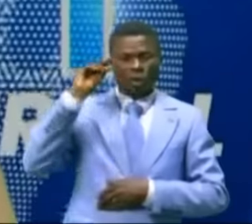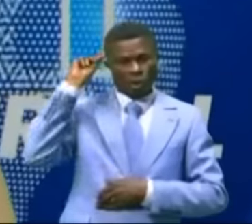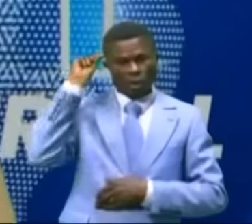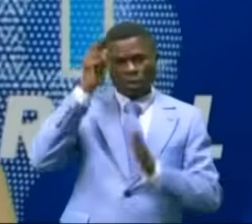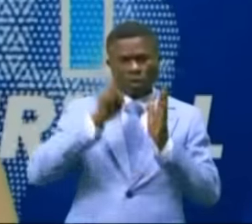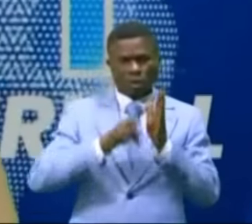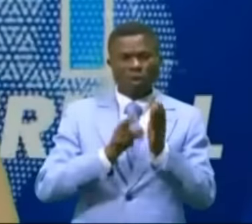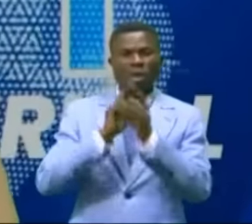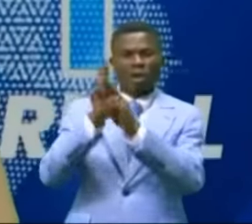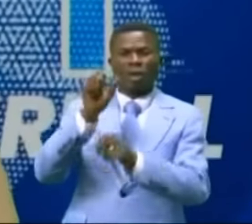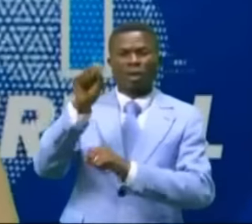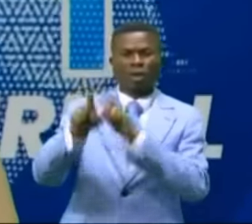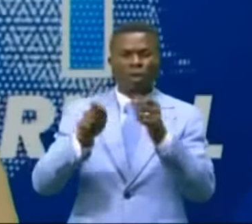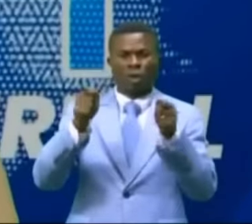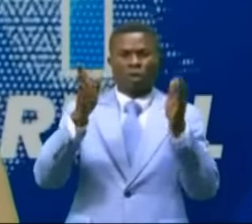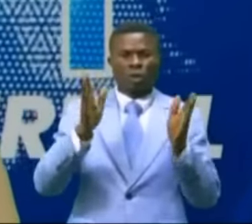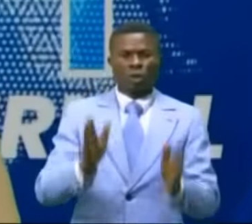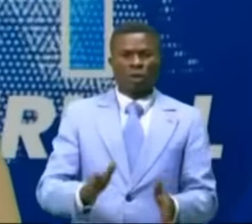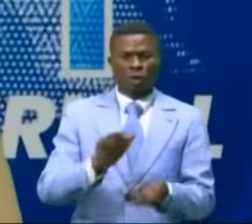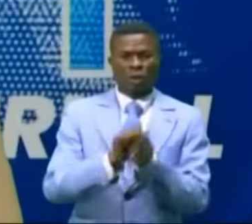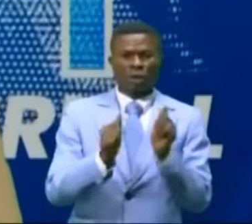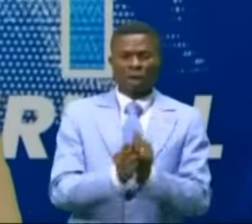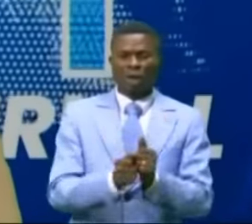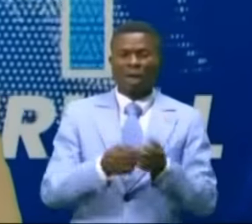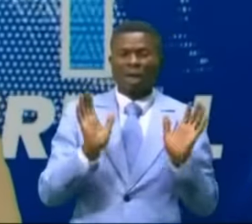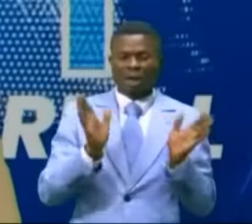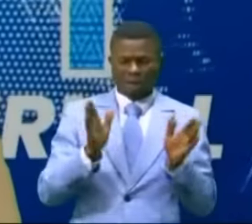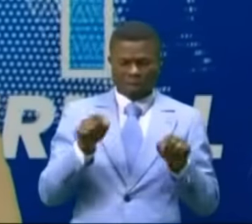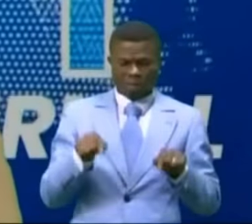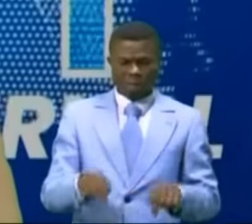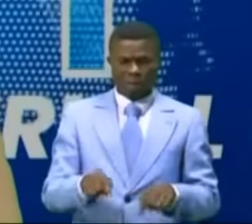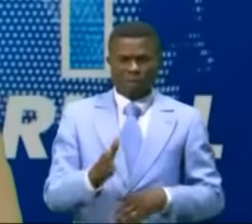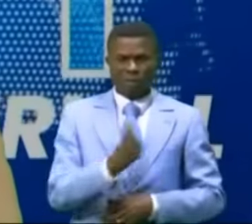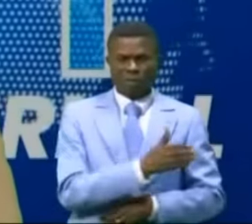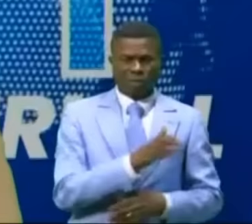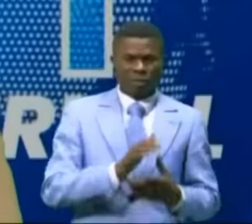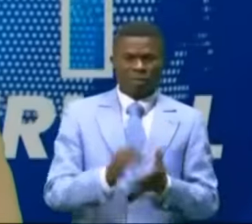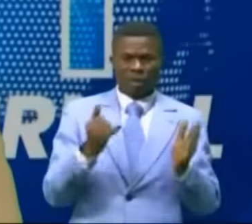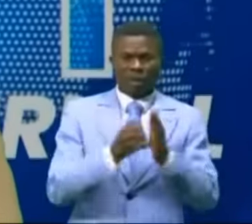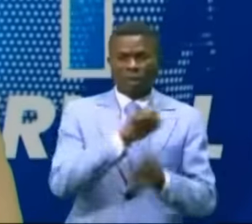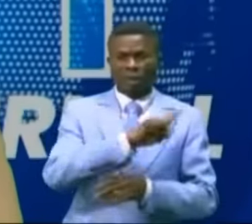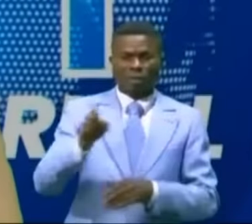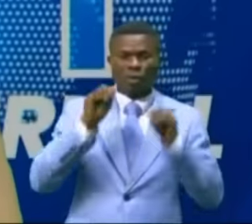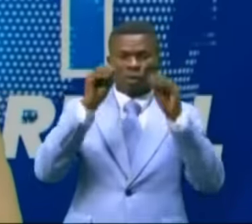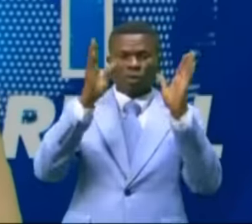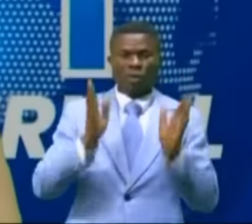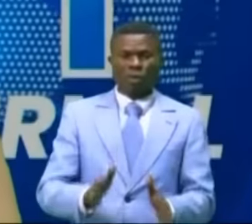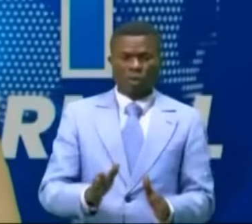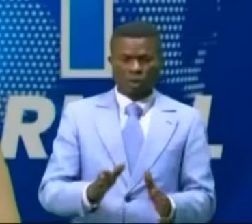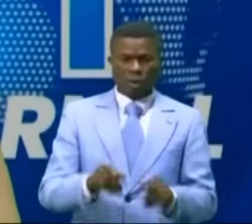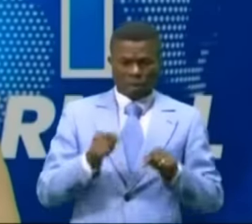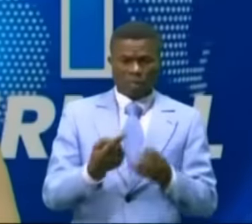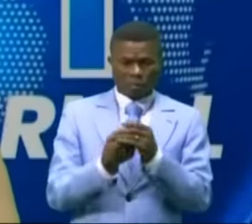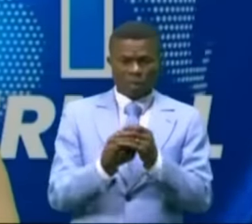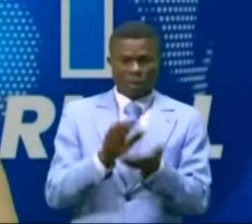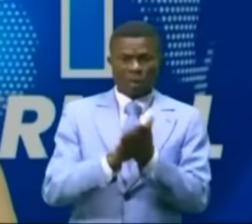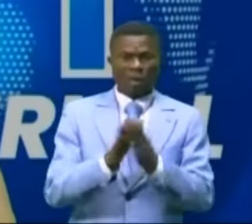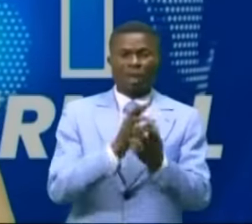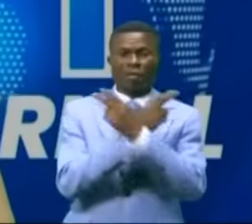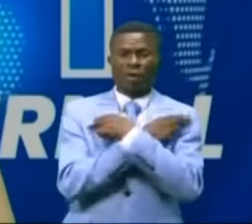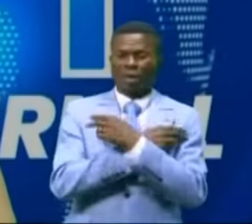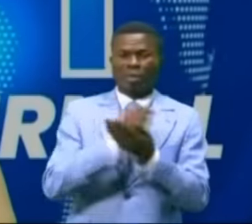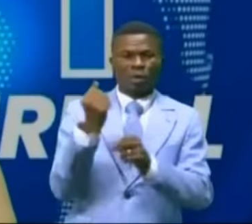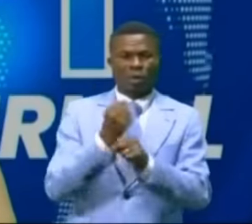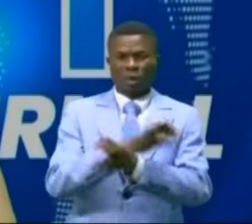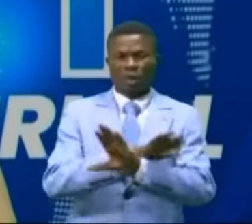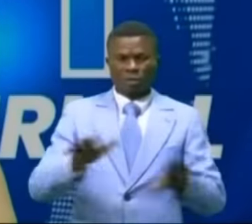donc aux questions des journalistes sur des sujets brûlants d'actualité. 6 000 enseignants seront bientôt à la retraite. L'Agence